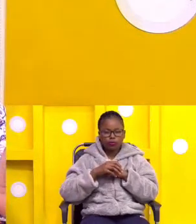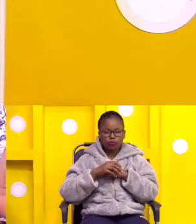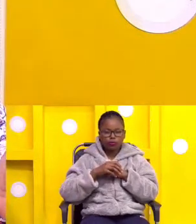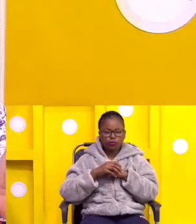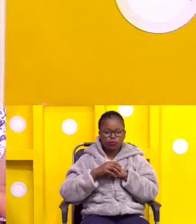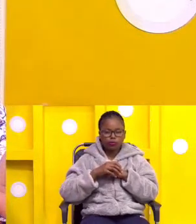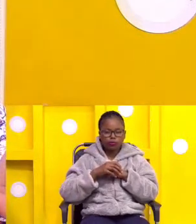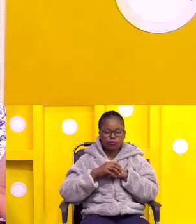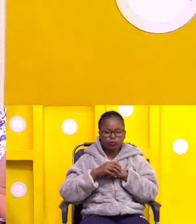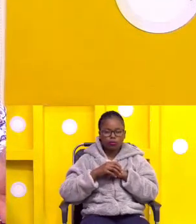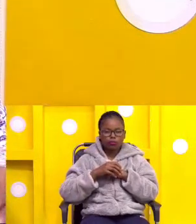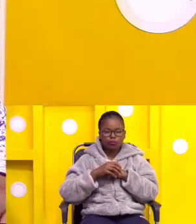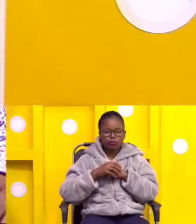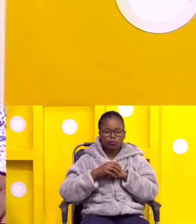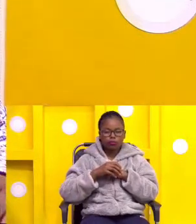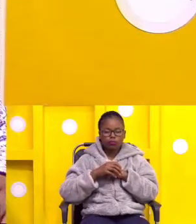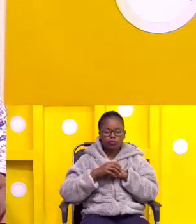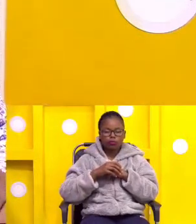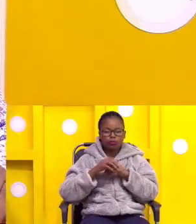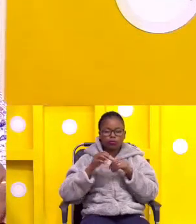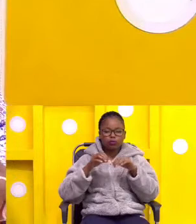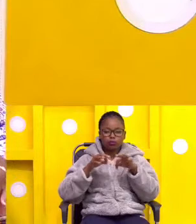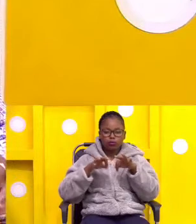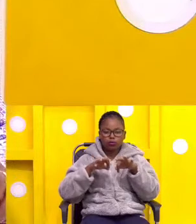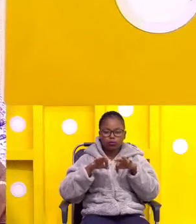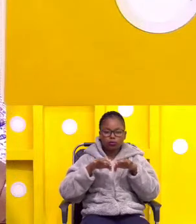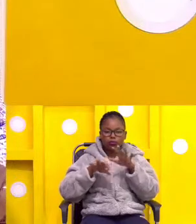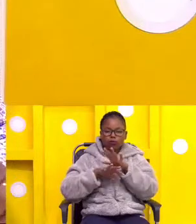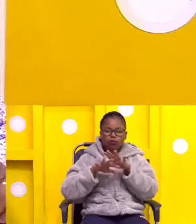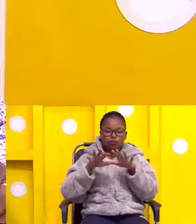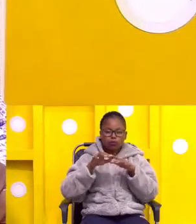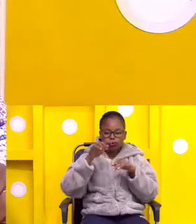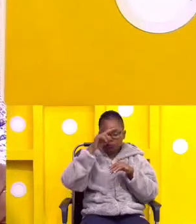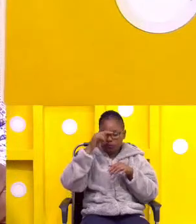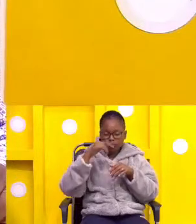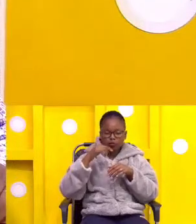Matarani ya nime egodhega igorore yaku. Todowole ya wiho kete.